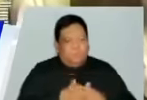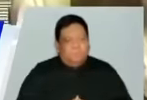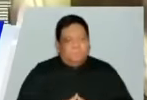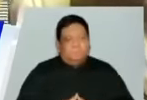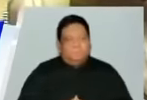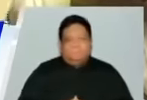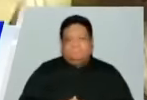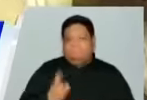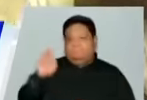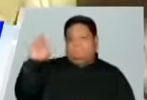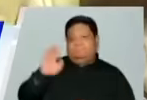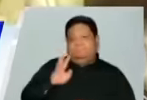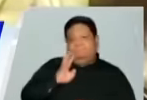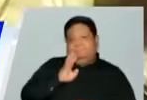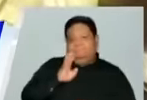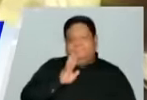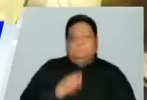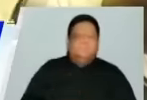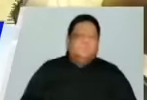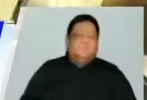ito, yung